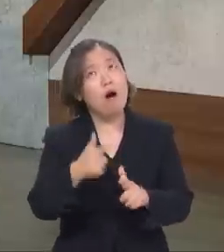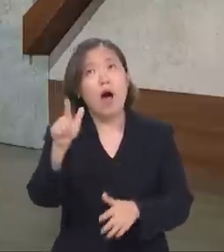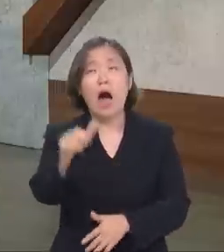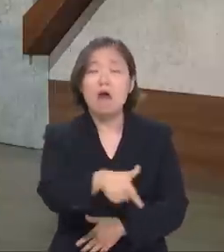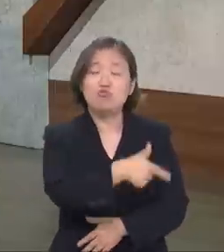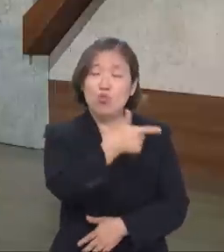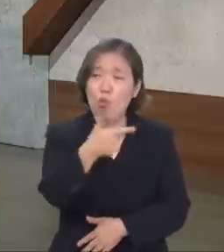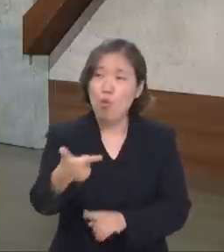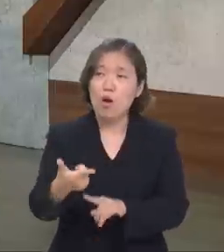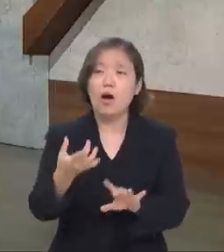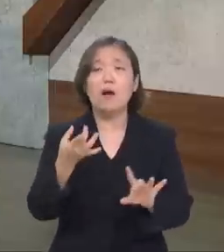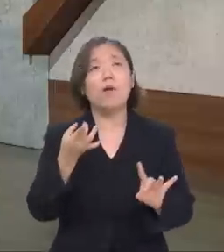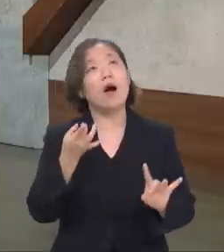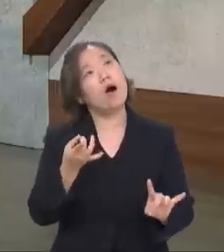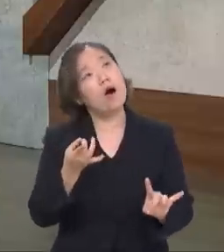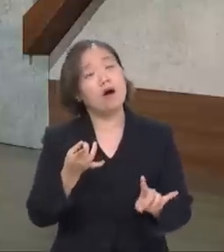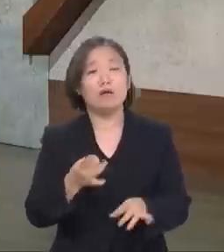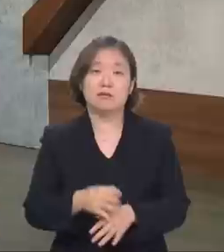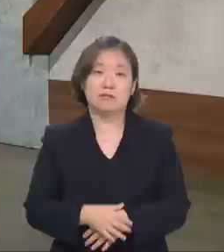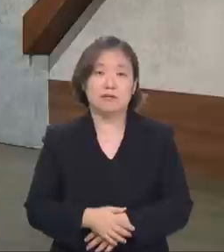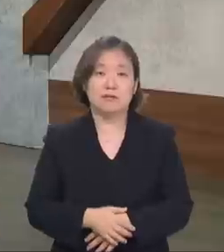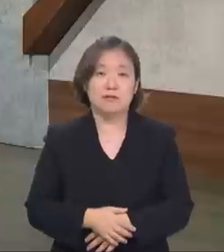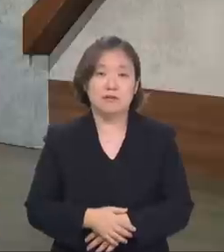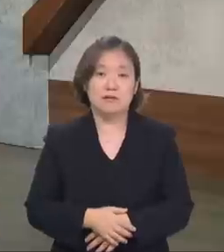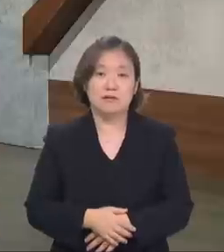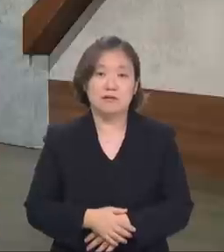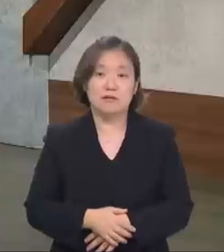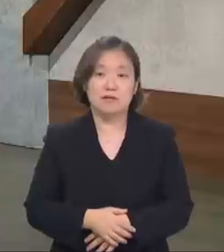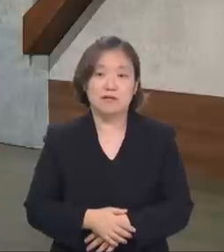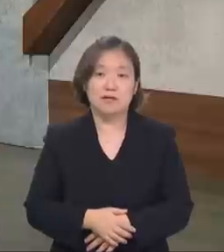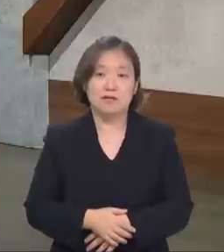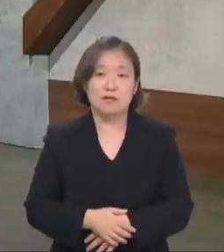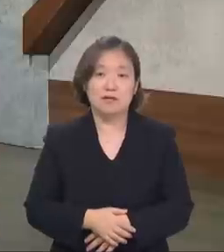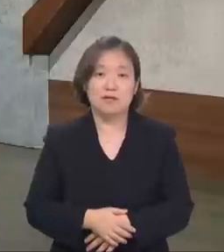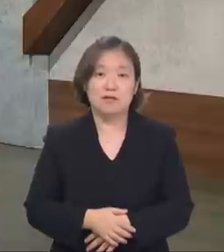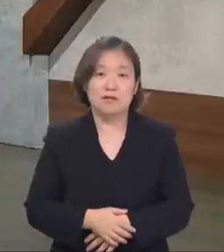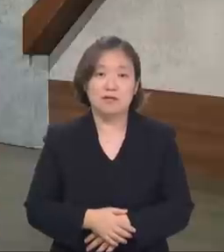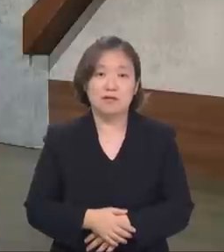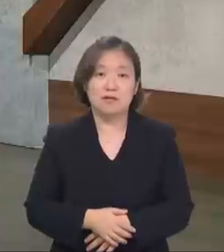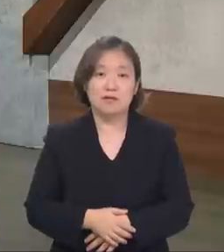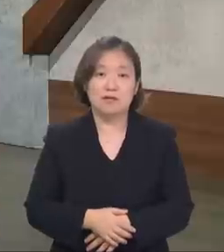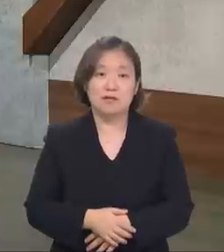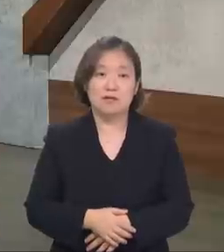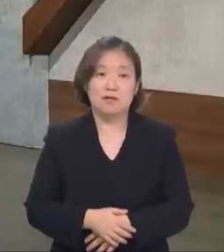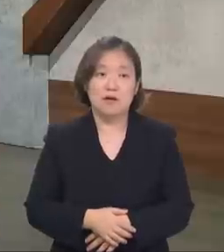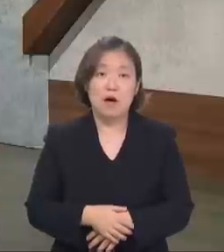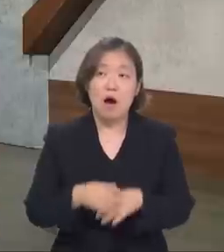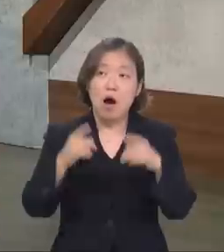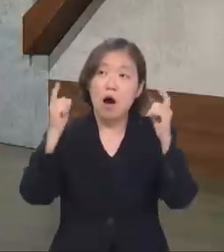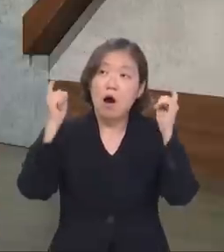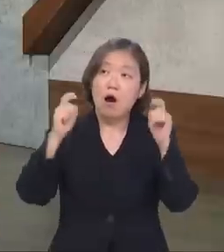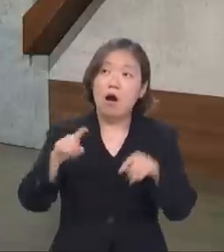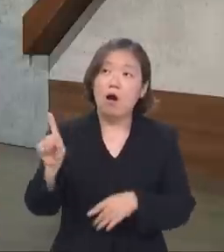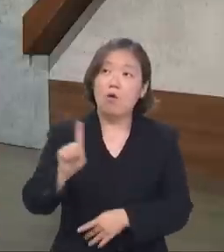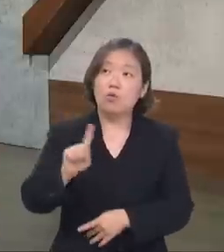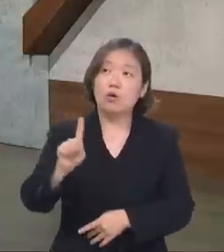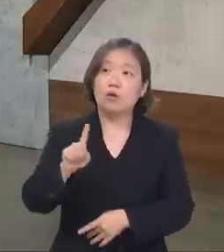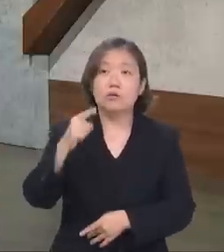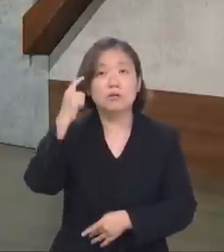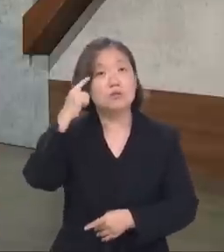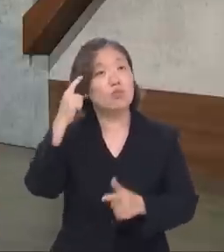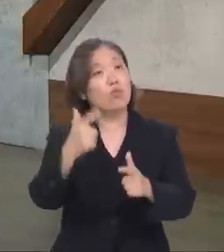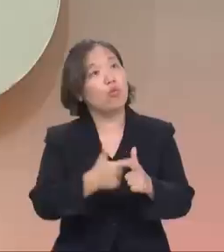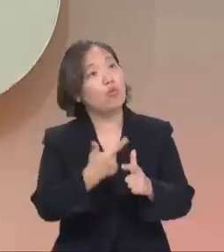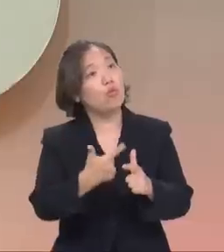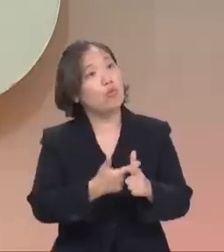그렇게 정식 나가서 실상한 사람처럼 넋을 잃고 이렇게 앉아 가지고